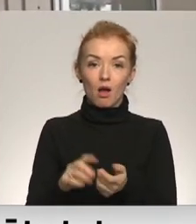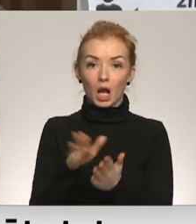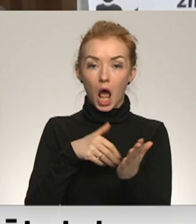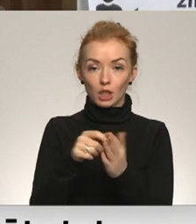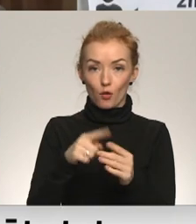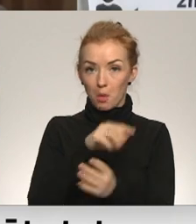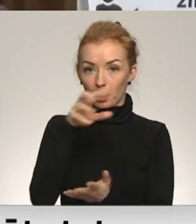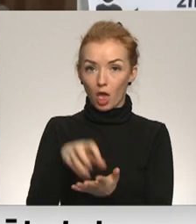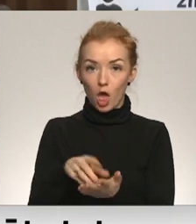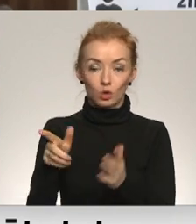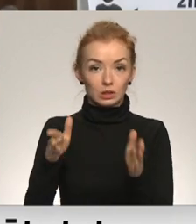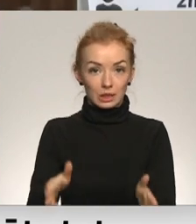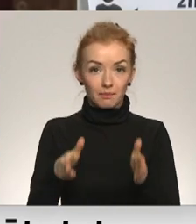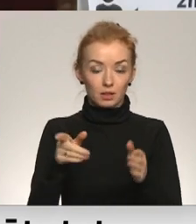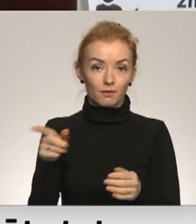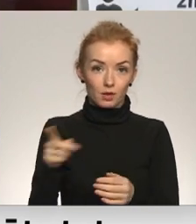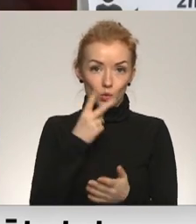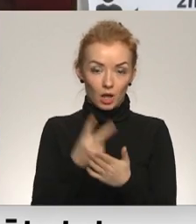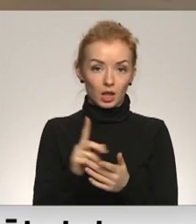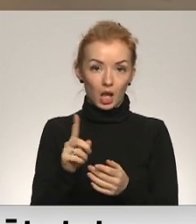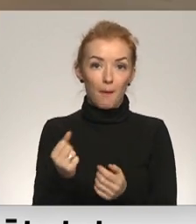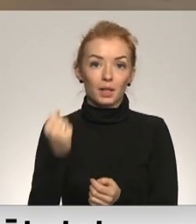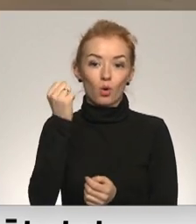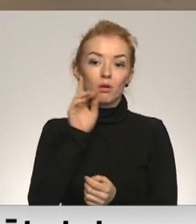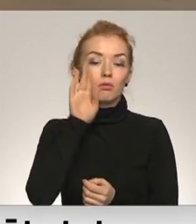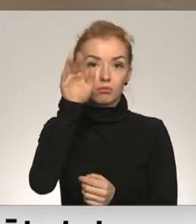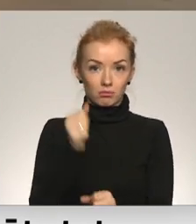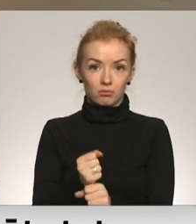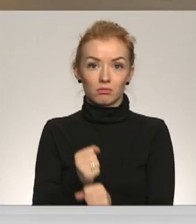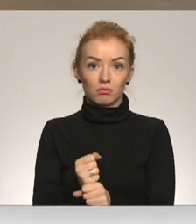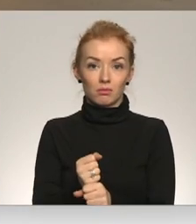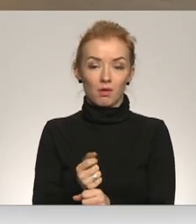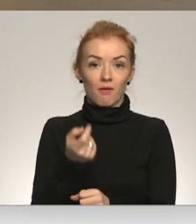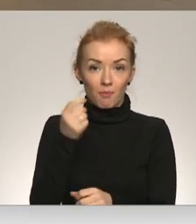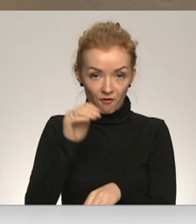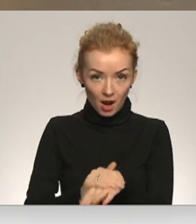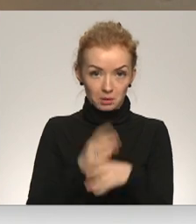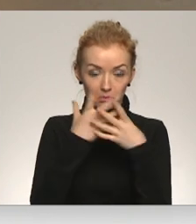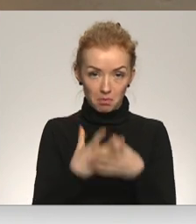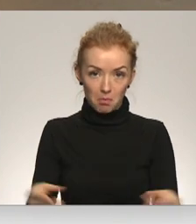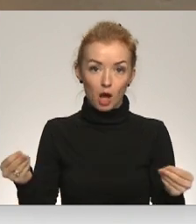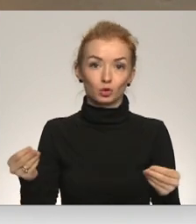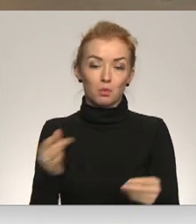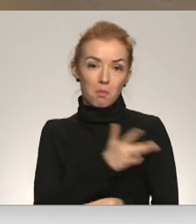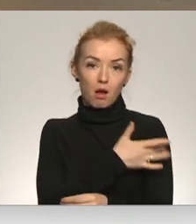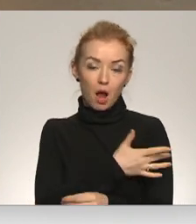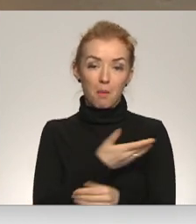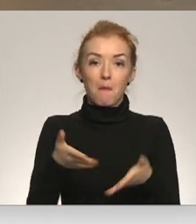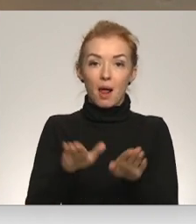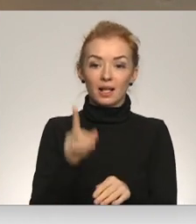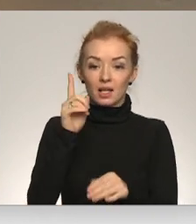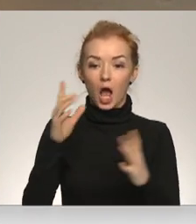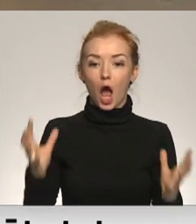slimnīcas, kuras saskata draudus savai darbībai. Praktiski pazusta pakalpojumi palika tikai